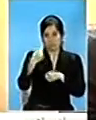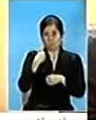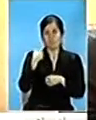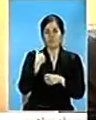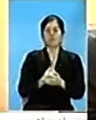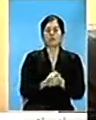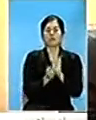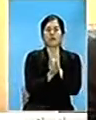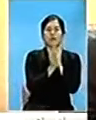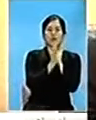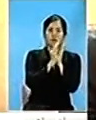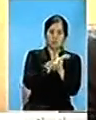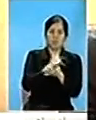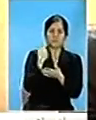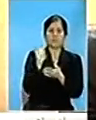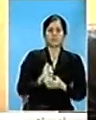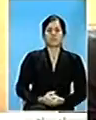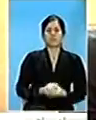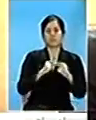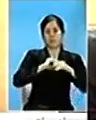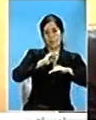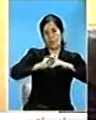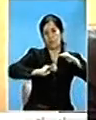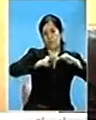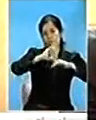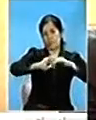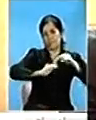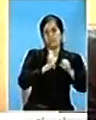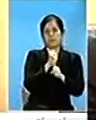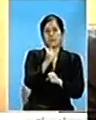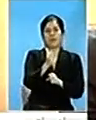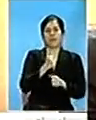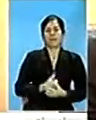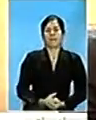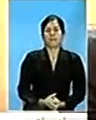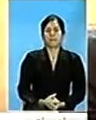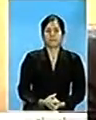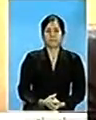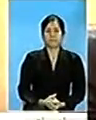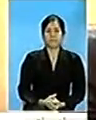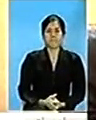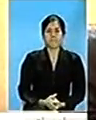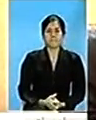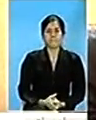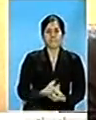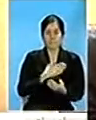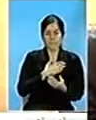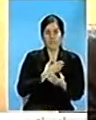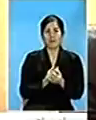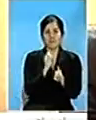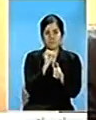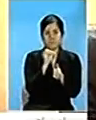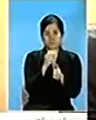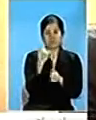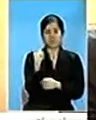ประมวลนำไปสู่การขับเคลื่อนได้เป็นจริงมากขึ้นดิฉันขออนุญาตเรียนอย่างนี้ว่